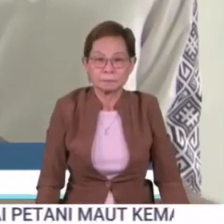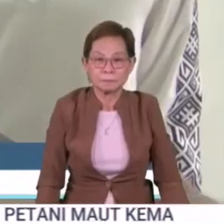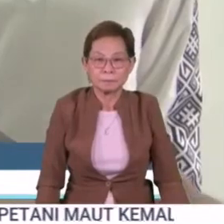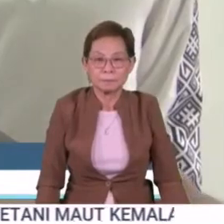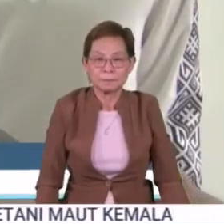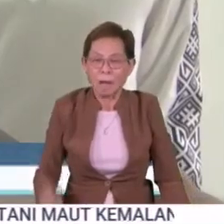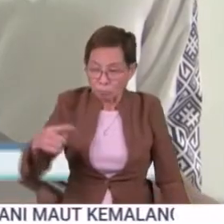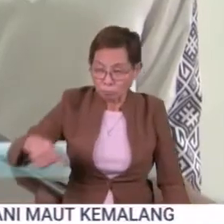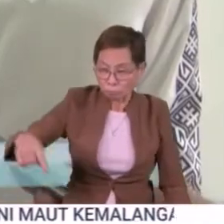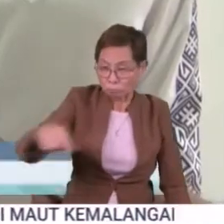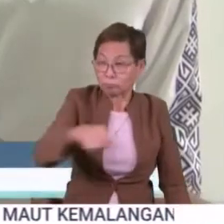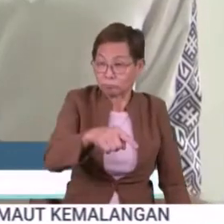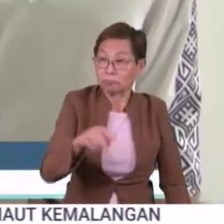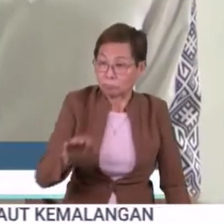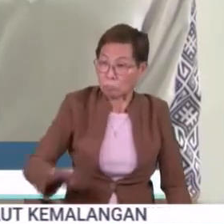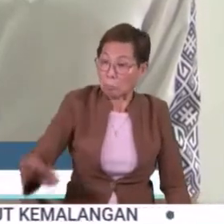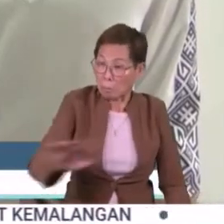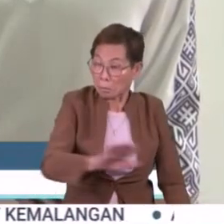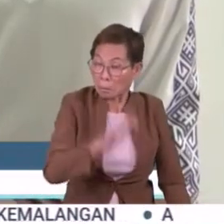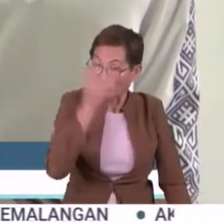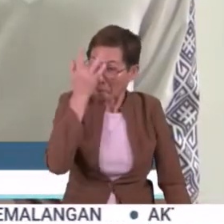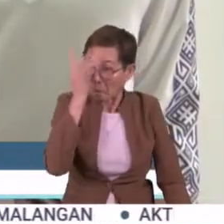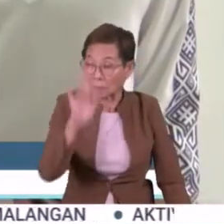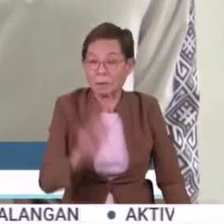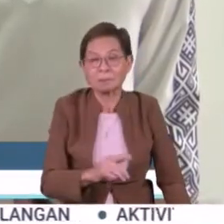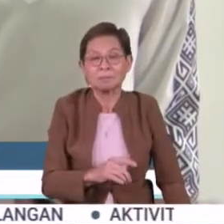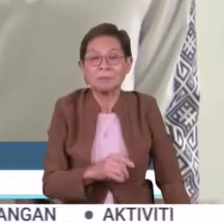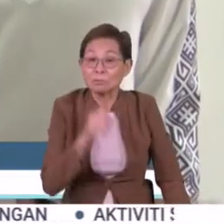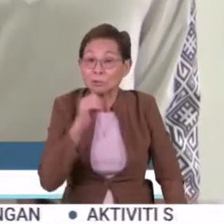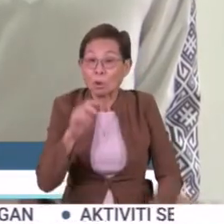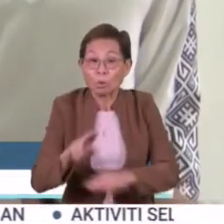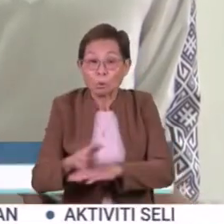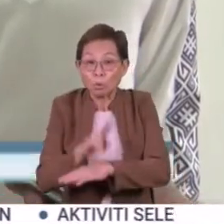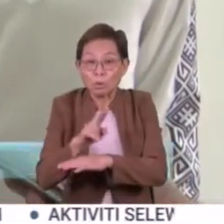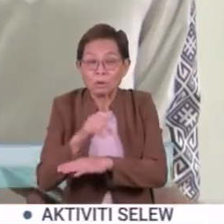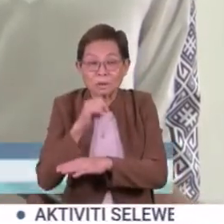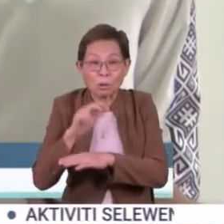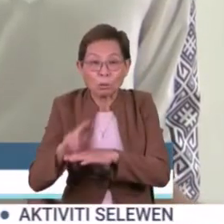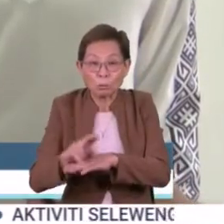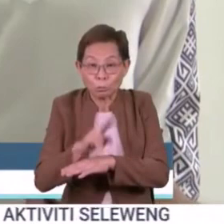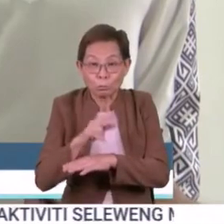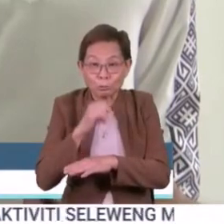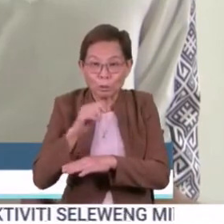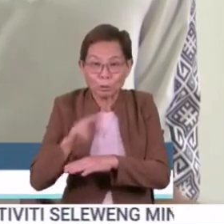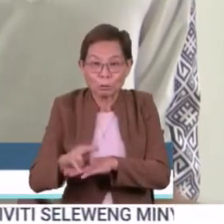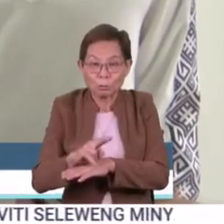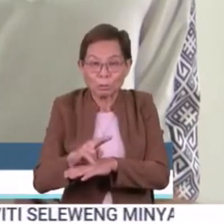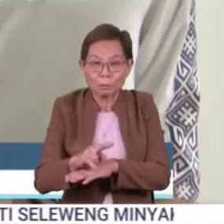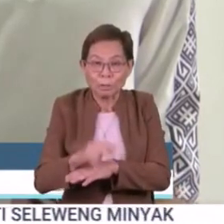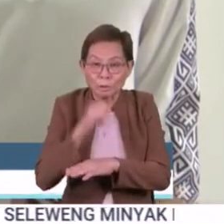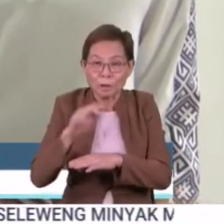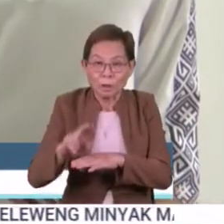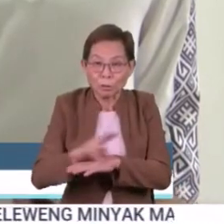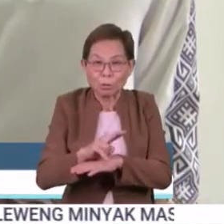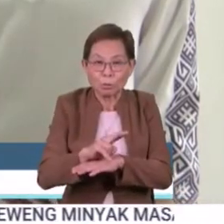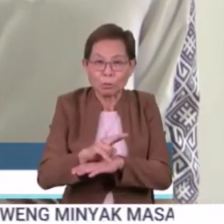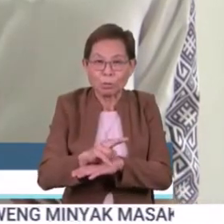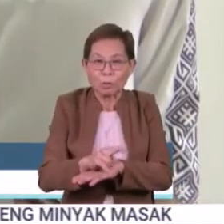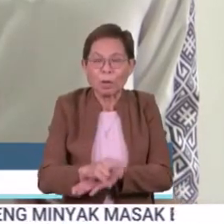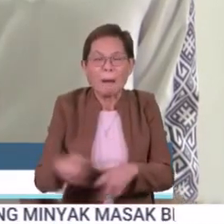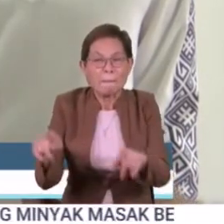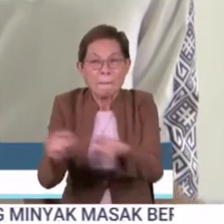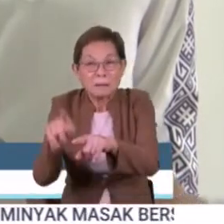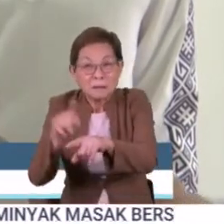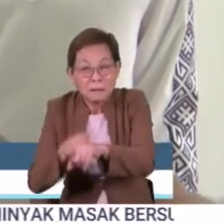Mereka ni pandai. Mereka ni memang pandai. Mereka tak gunakan apa nama tu mesin yang sama.